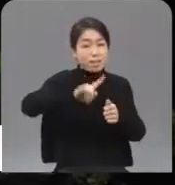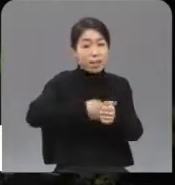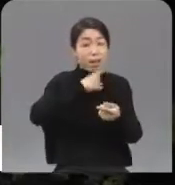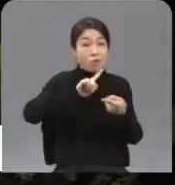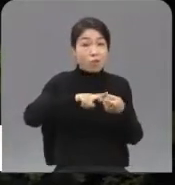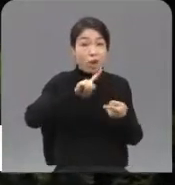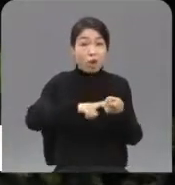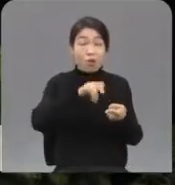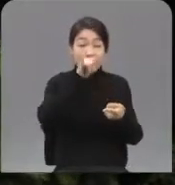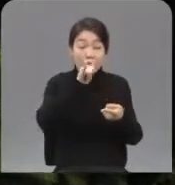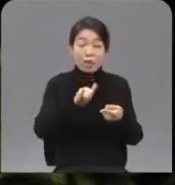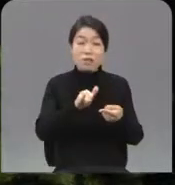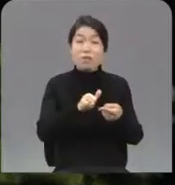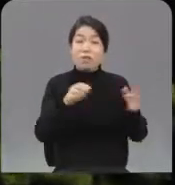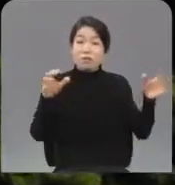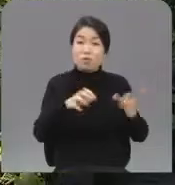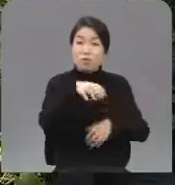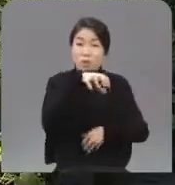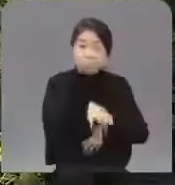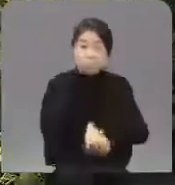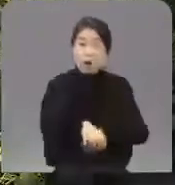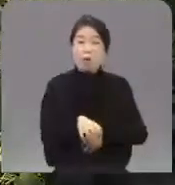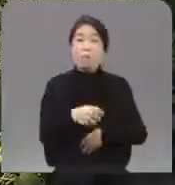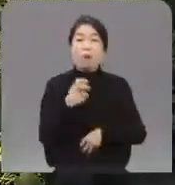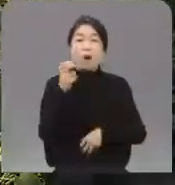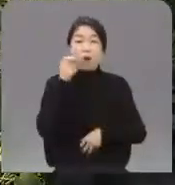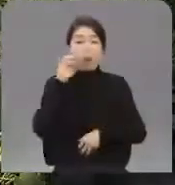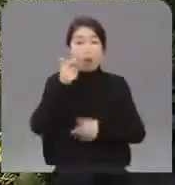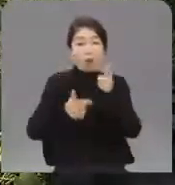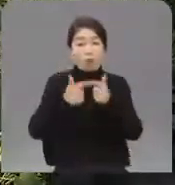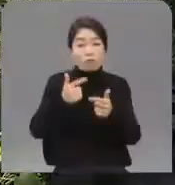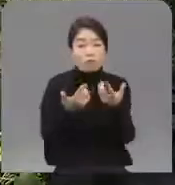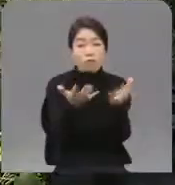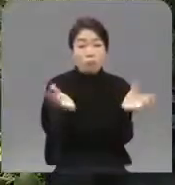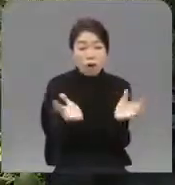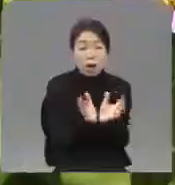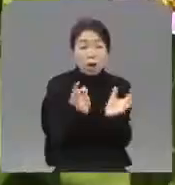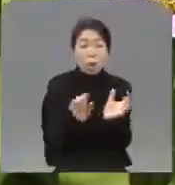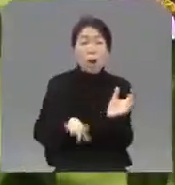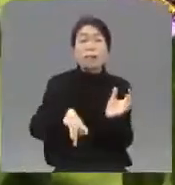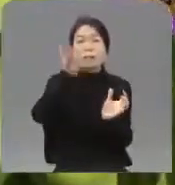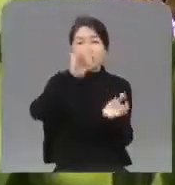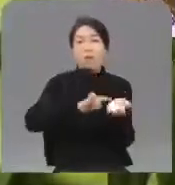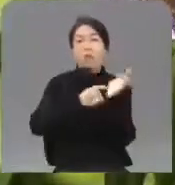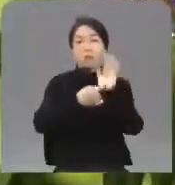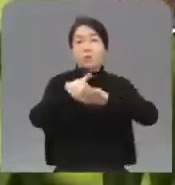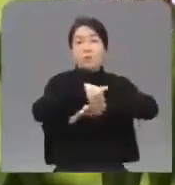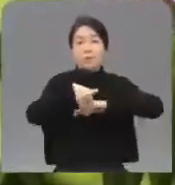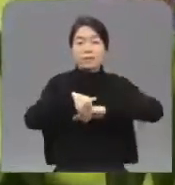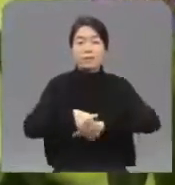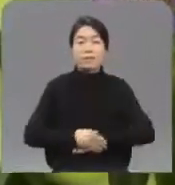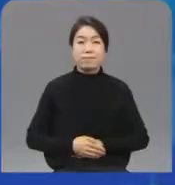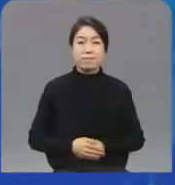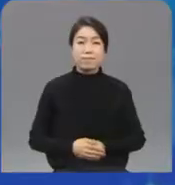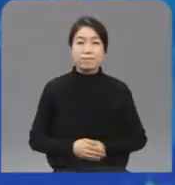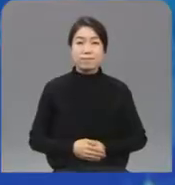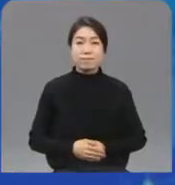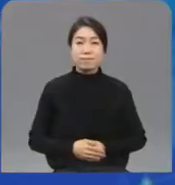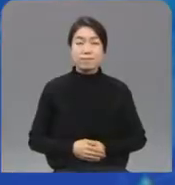유지된 종합원과 침엽수원이 가을 모습으로는 최초로 공개됩니다 KBS 뉴스 백상현입니다